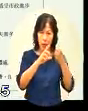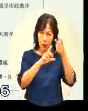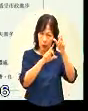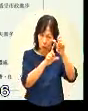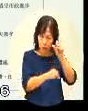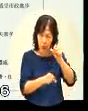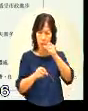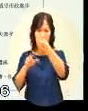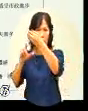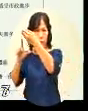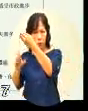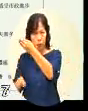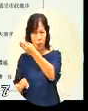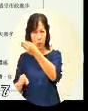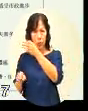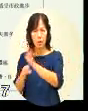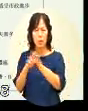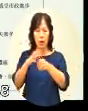今年的九月，